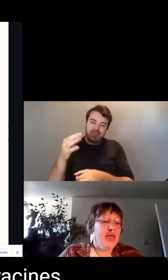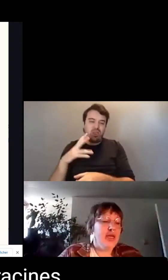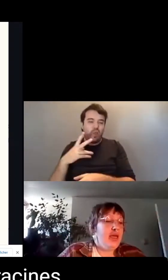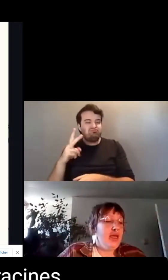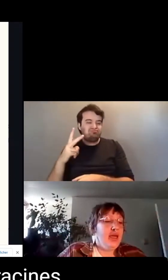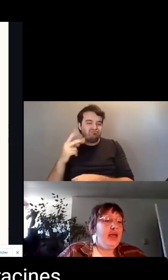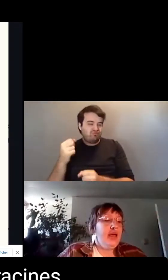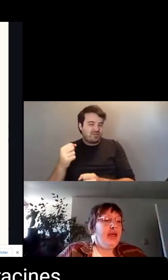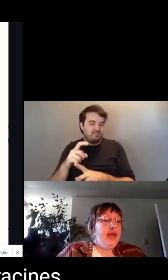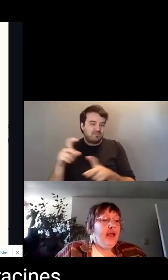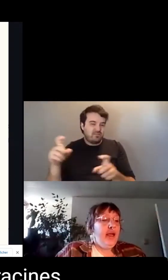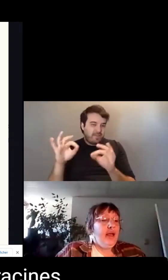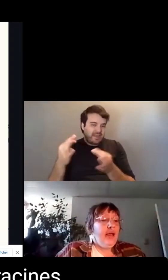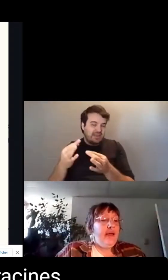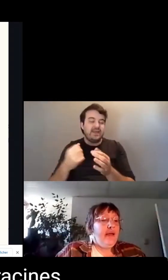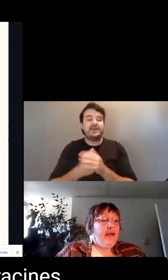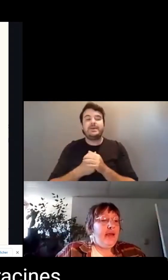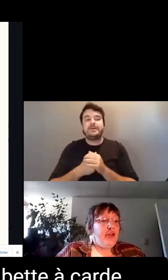types.